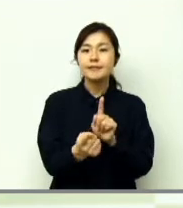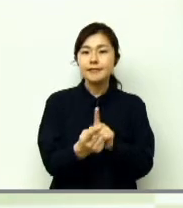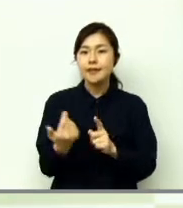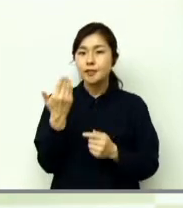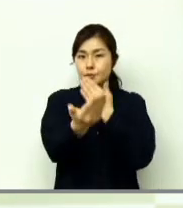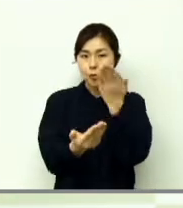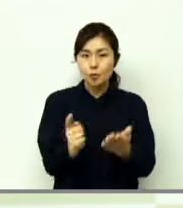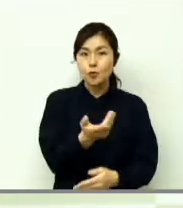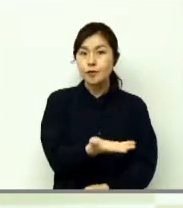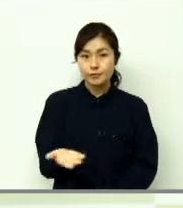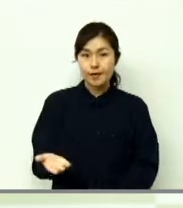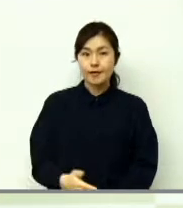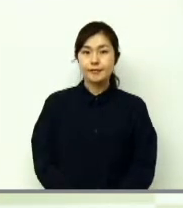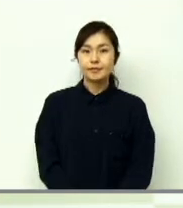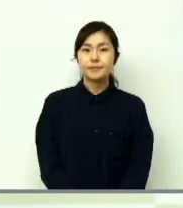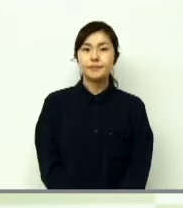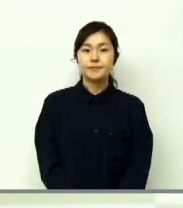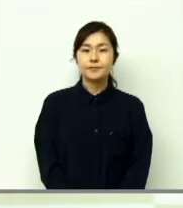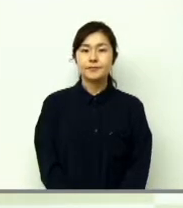願いします。